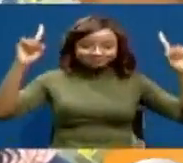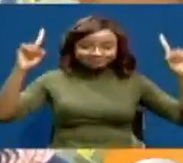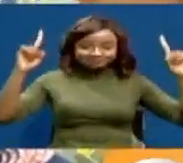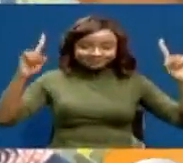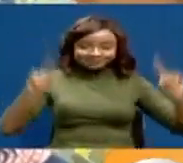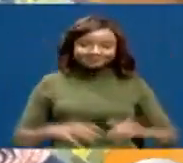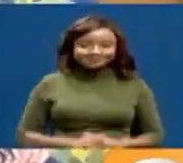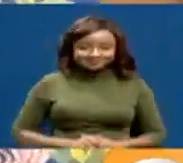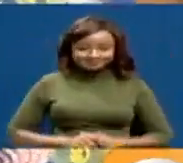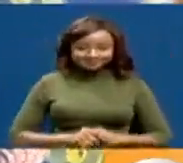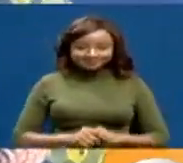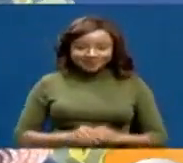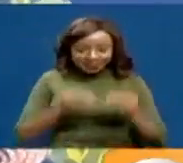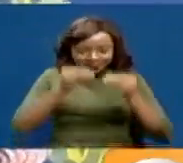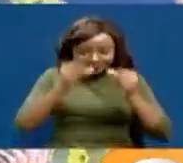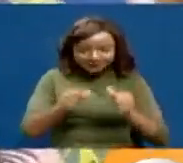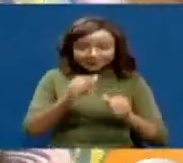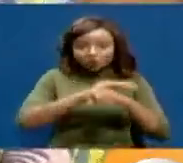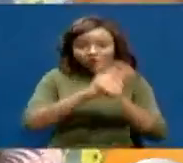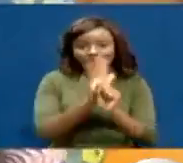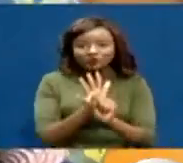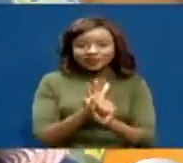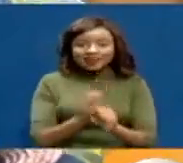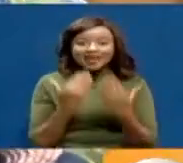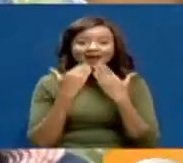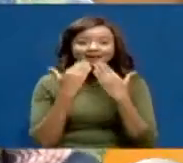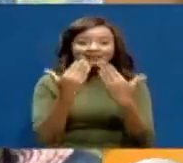ushindi kwa hii jangwa ambayo imetukumba kwa sasa. Asanteni sana.